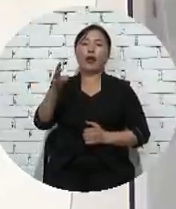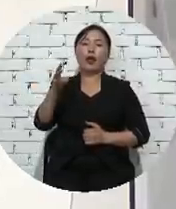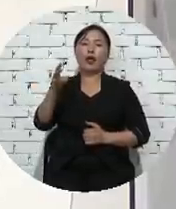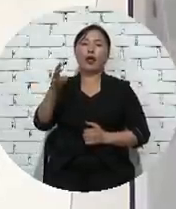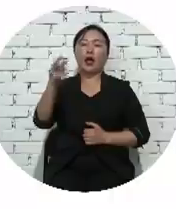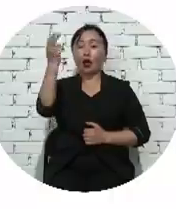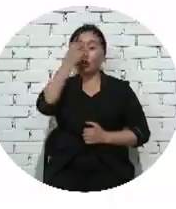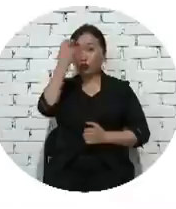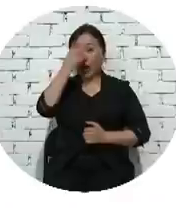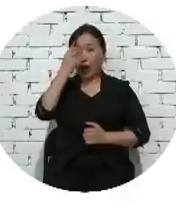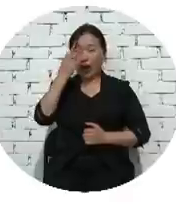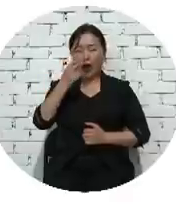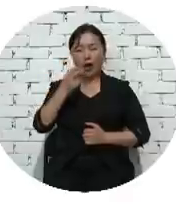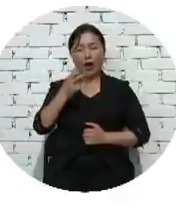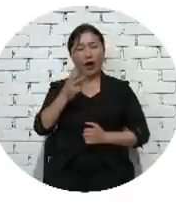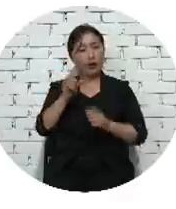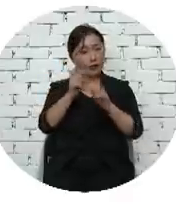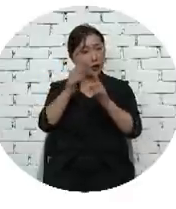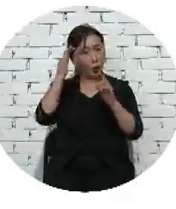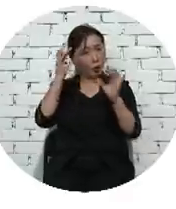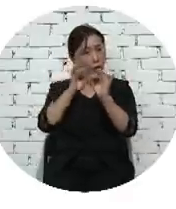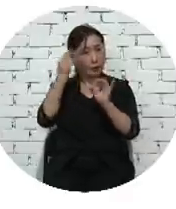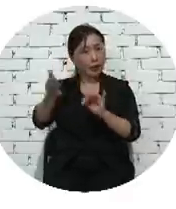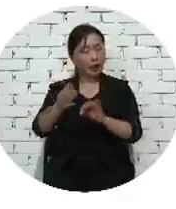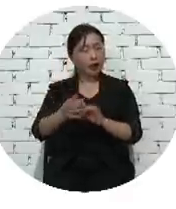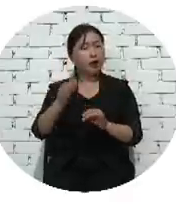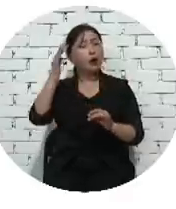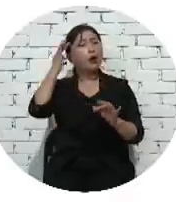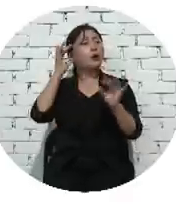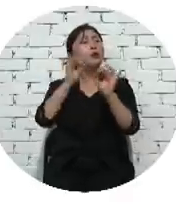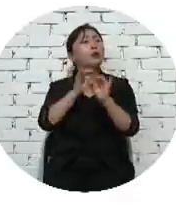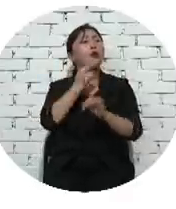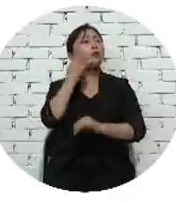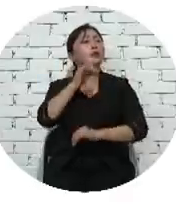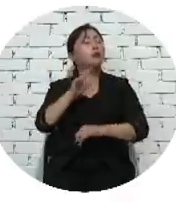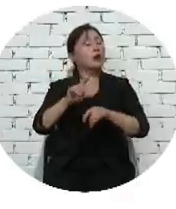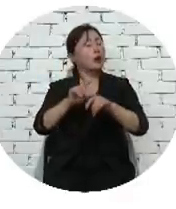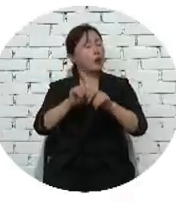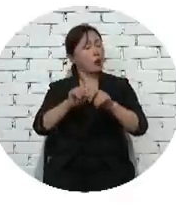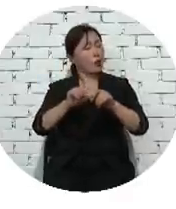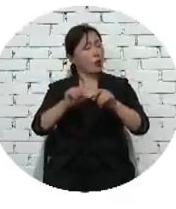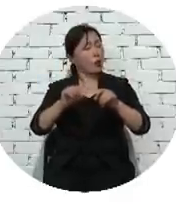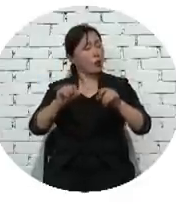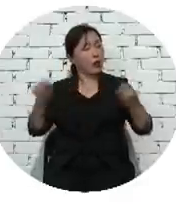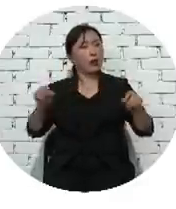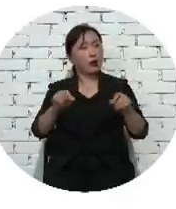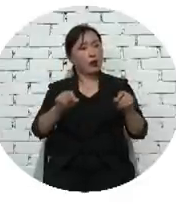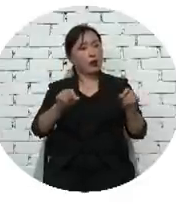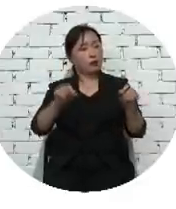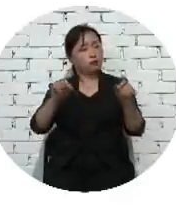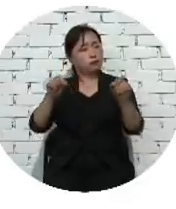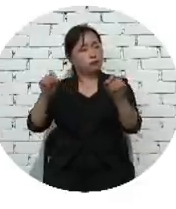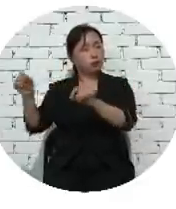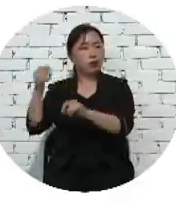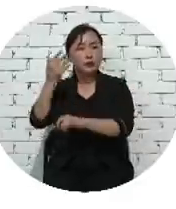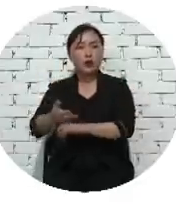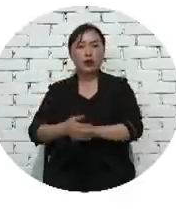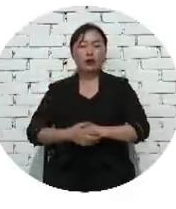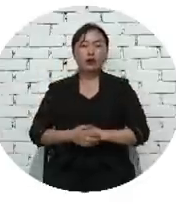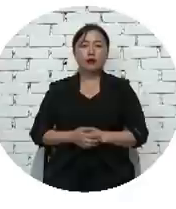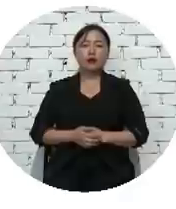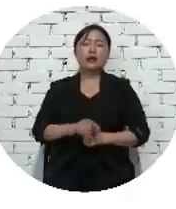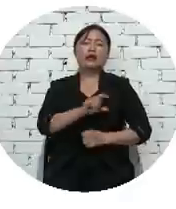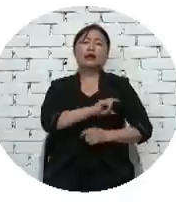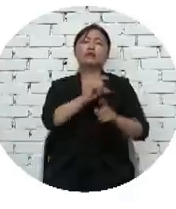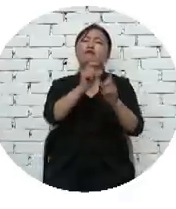하십니까? 저도 뭐 거기 동의 안 합니다. 남들이 그렇게 부르니까. 동의하지 않는 수사를 왜 그렇게 오랫동안 많이 아니 저건 이름에 동의하지 않는 예. 것이지.